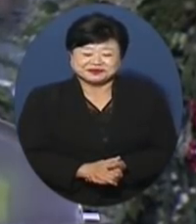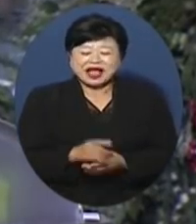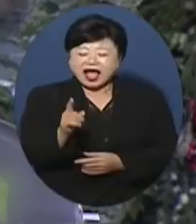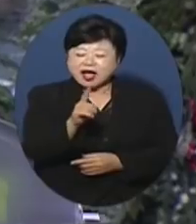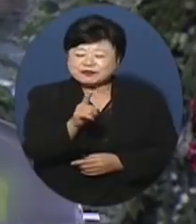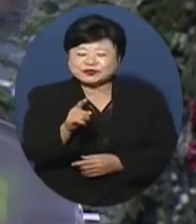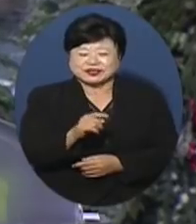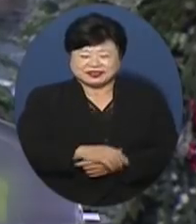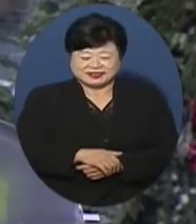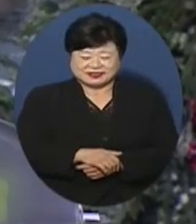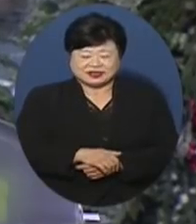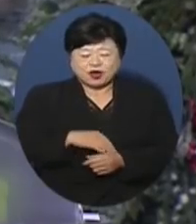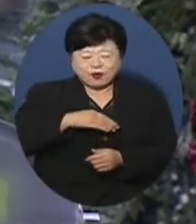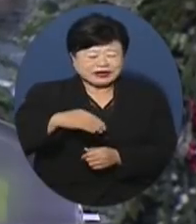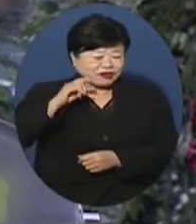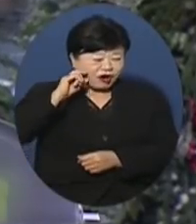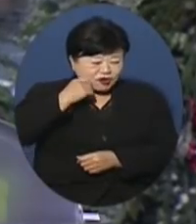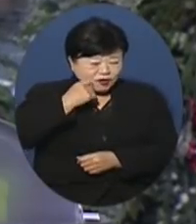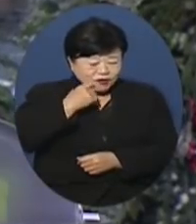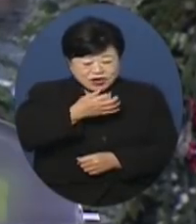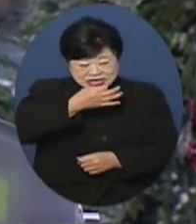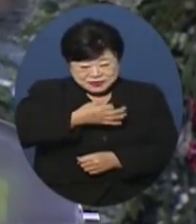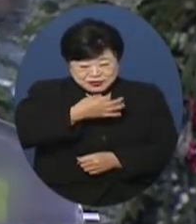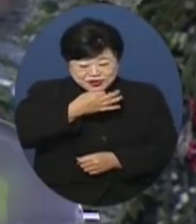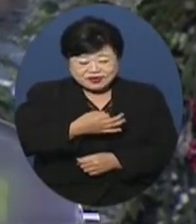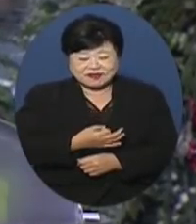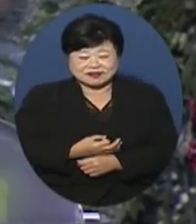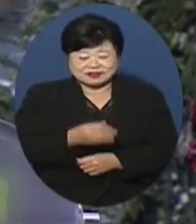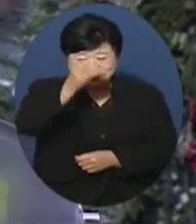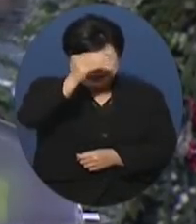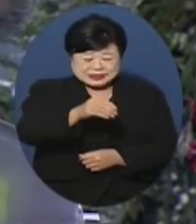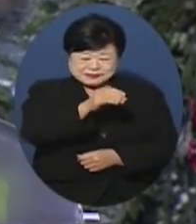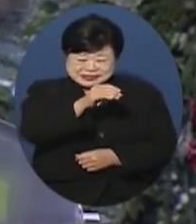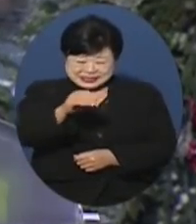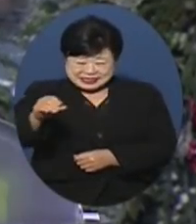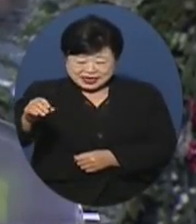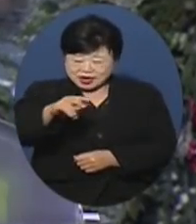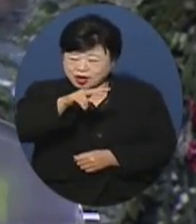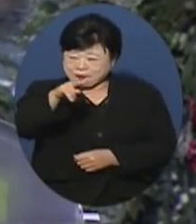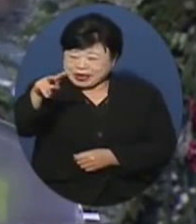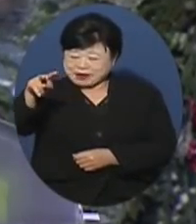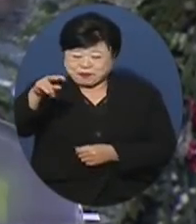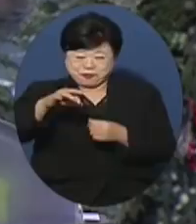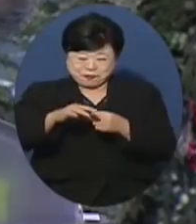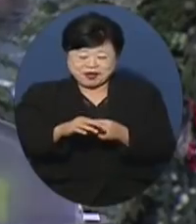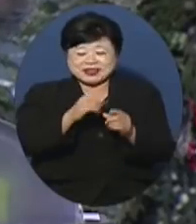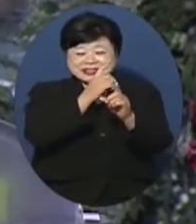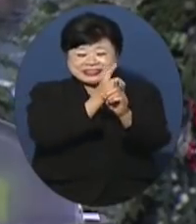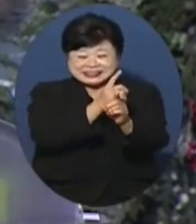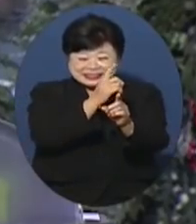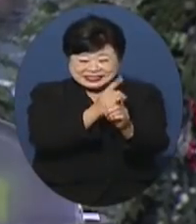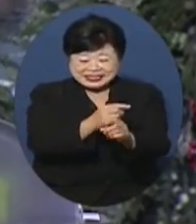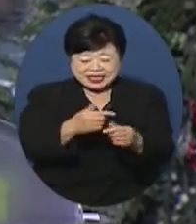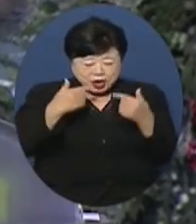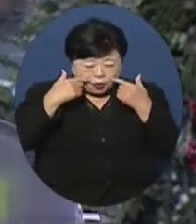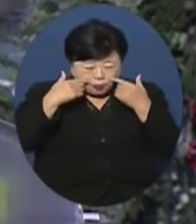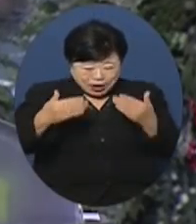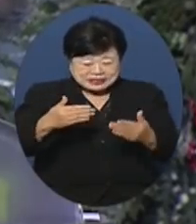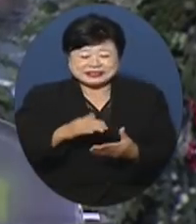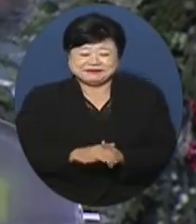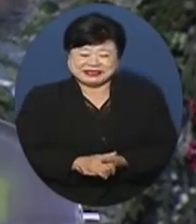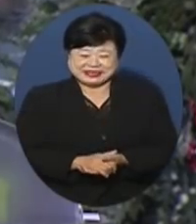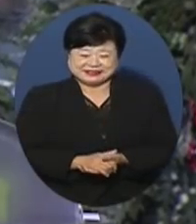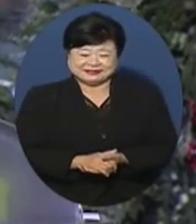아무리 환경이 어렵고 힘들어도 십자가를 바라보면 승리를 확신할 수 있습니다.